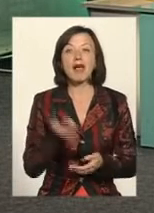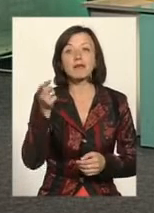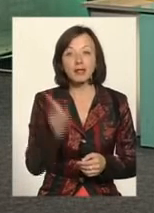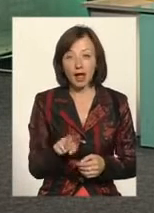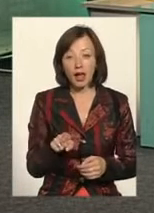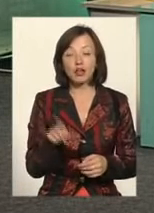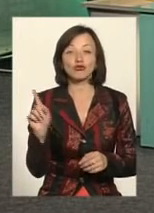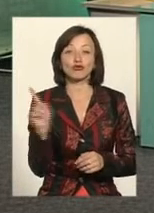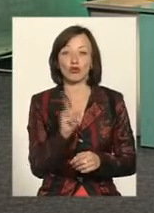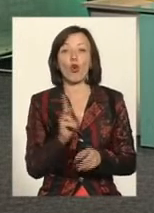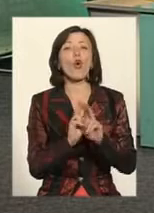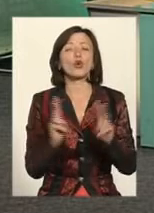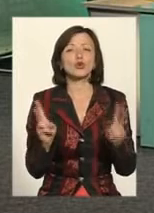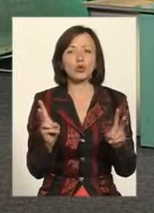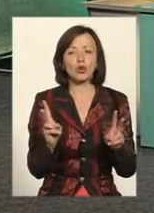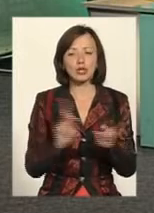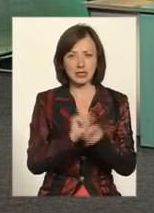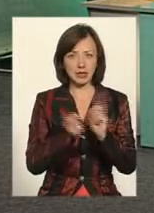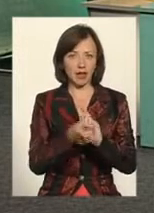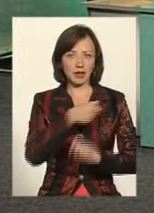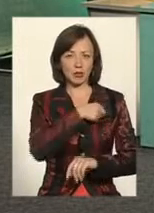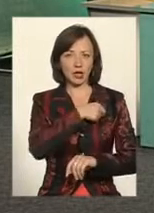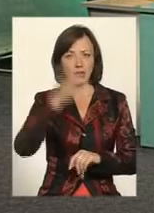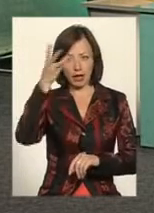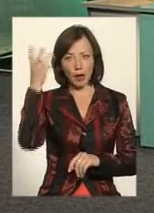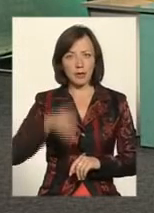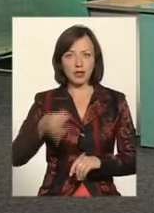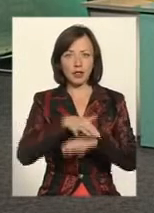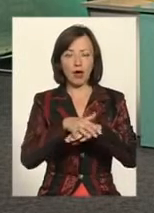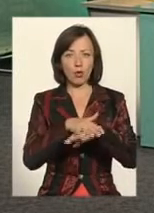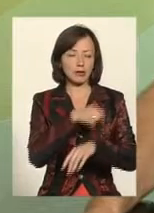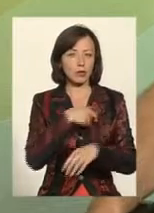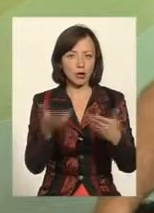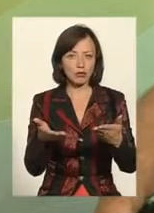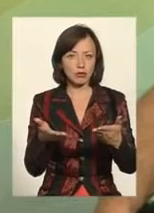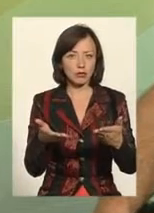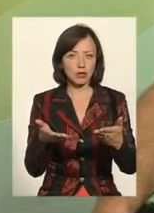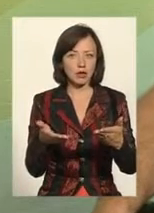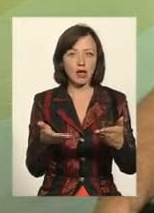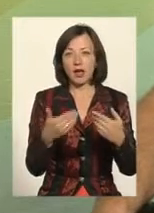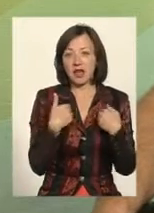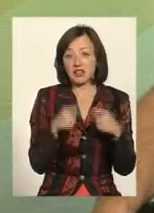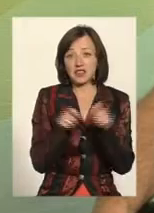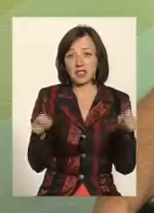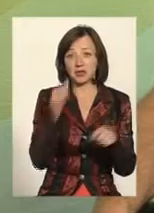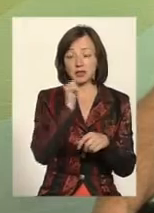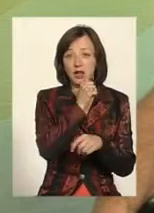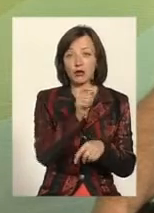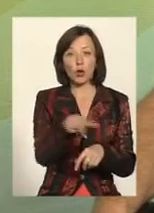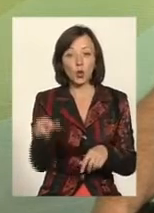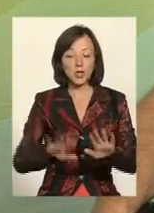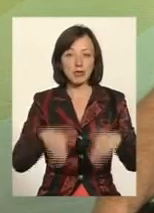народ, люди, хто став депутатом на Хмельниччині народним депутатом? Ну, я б не відкрию секрету. Стали люди,